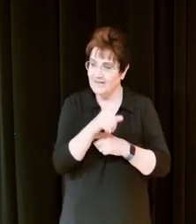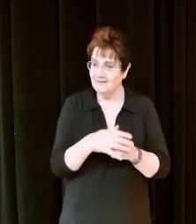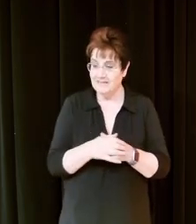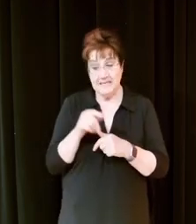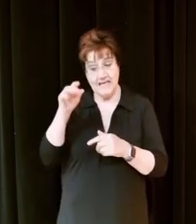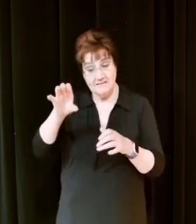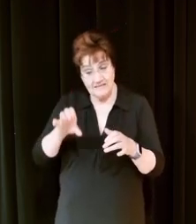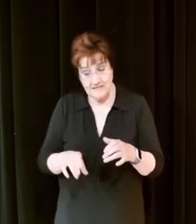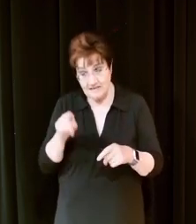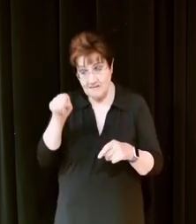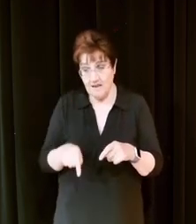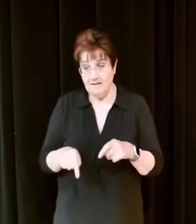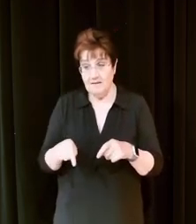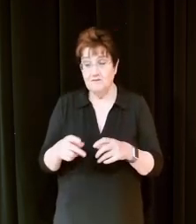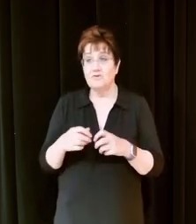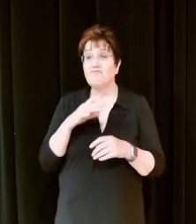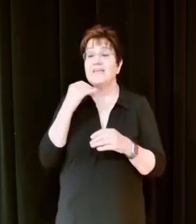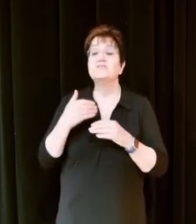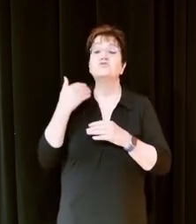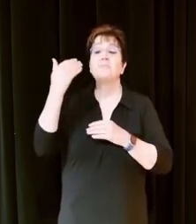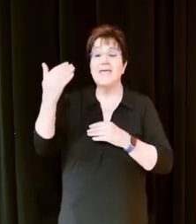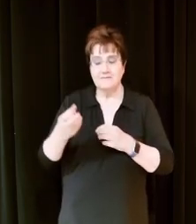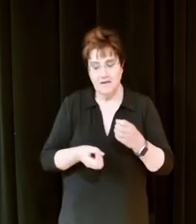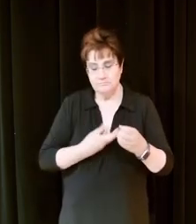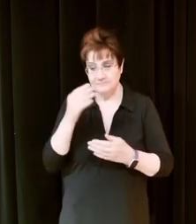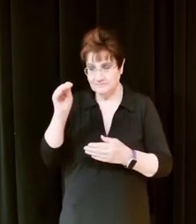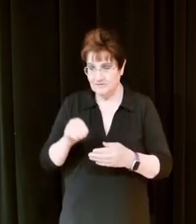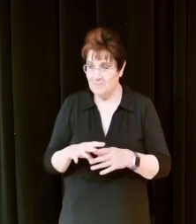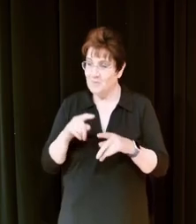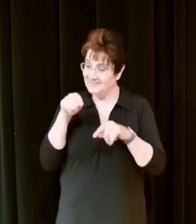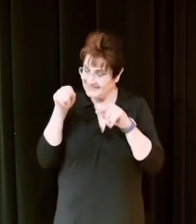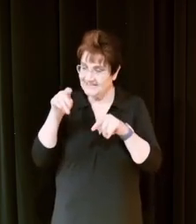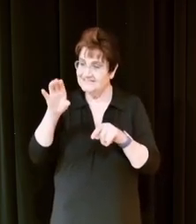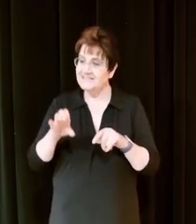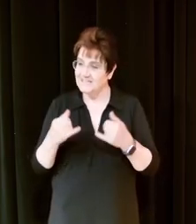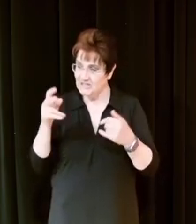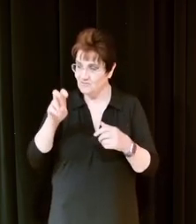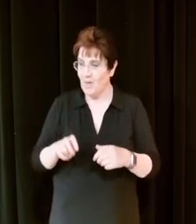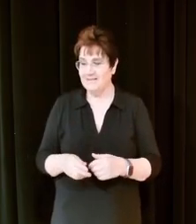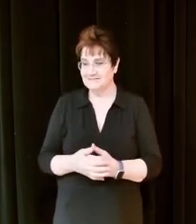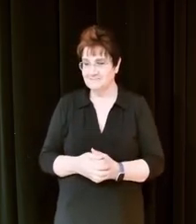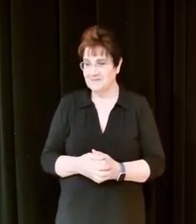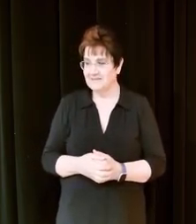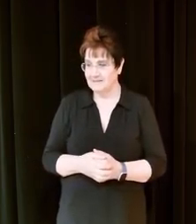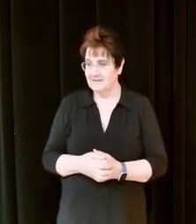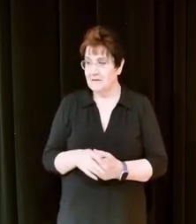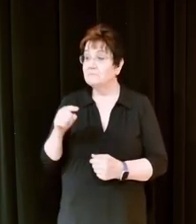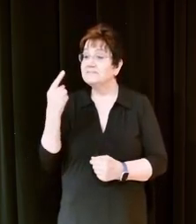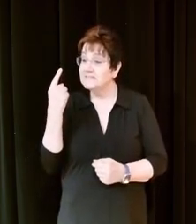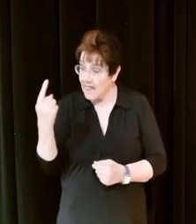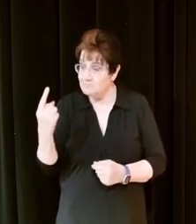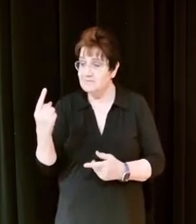Zeit danach entstand. Und das ist das Gedicht, was ich Ihnen jetzt vorlesen werde, auch zum Abschluss, was sie mir eben